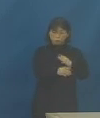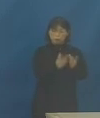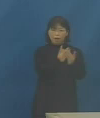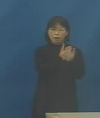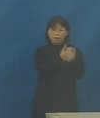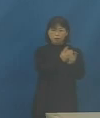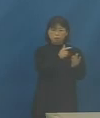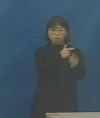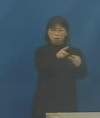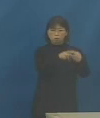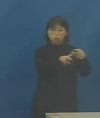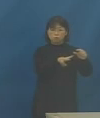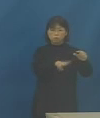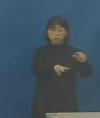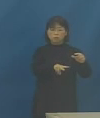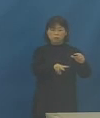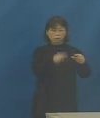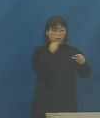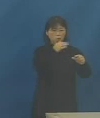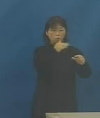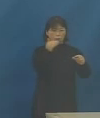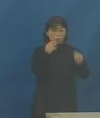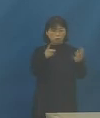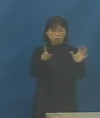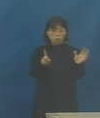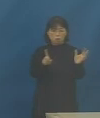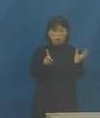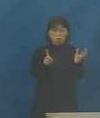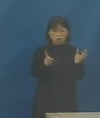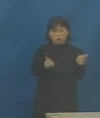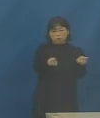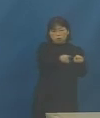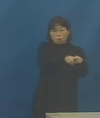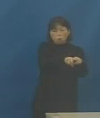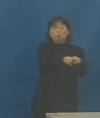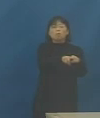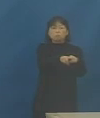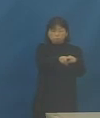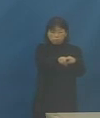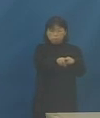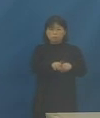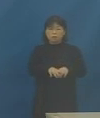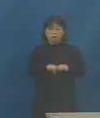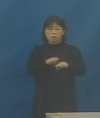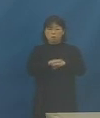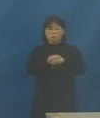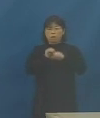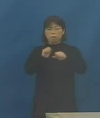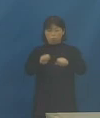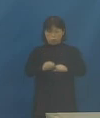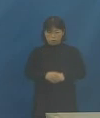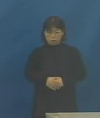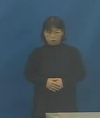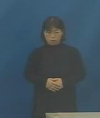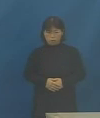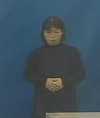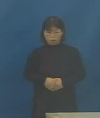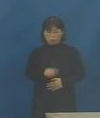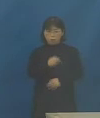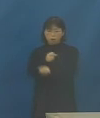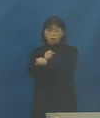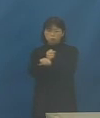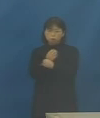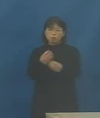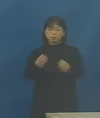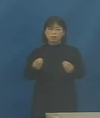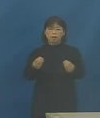ところが中心になってようなことくっつくっていうのやり方ですけど東部中部はまあ一体としてという方向で今やっていますここにして空をし